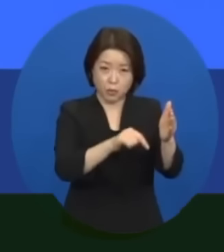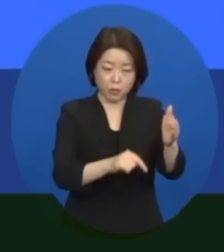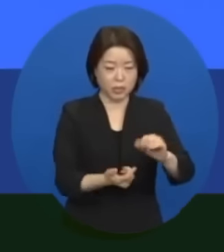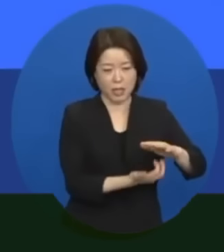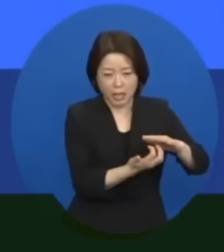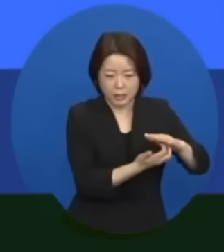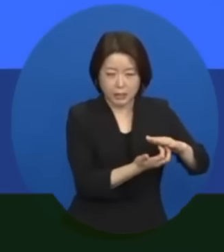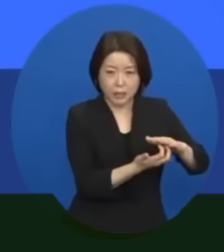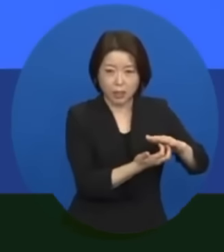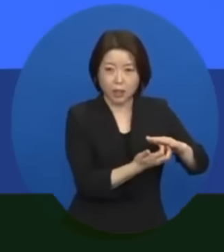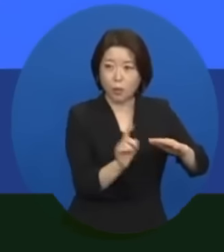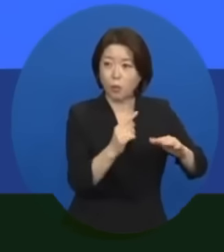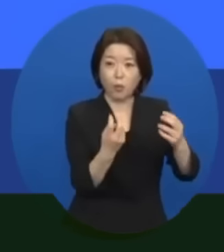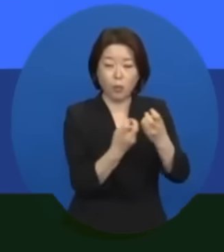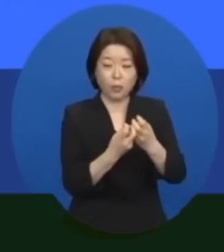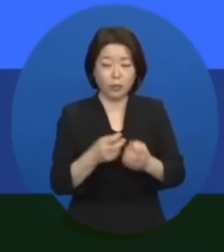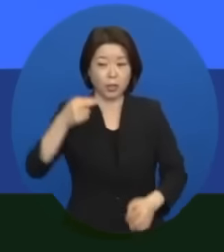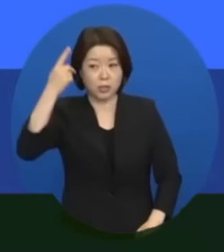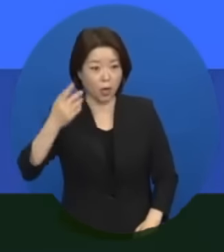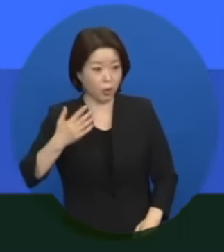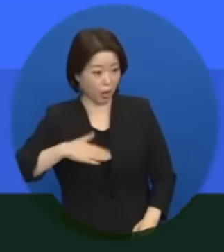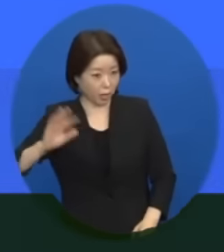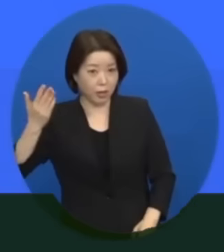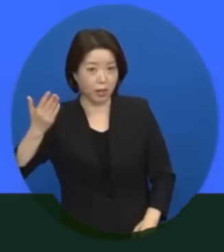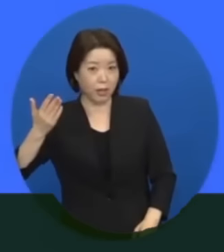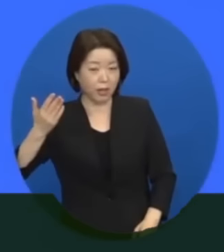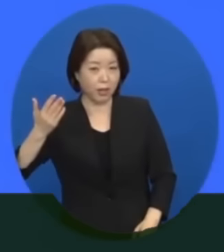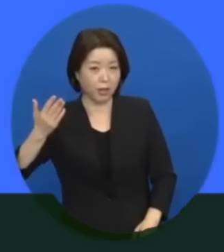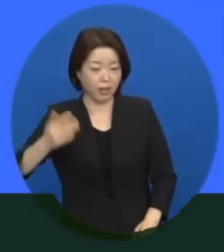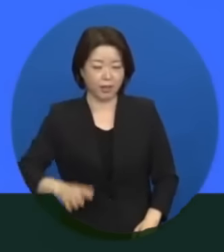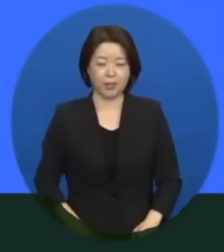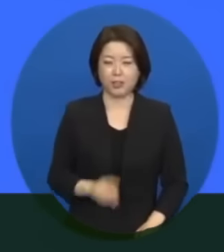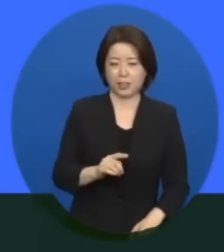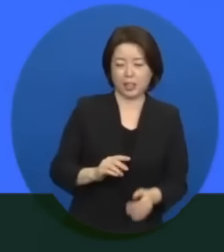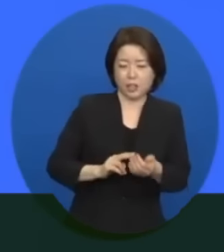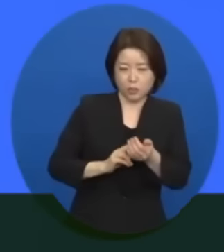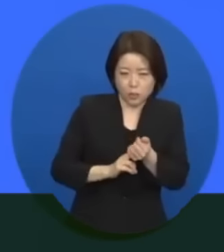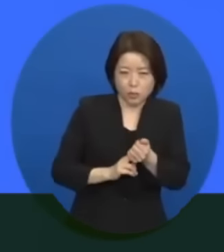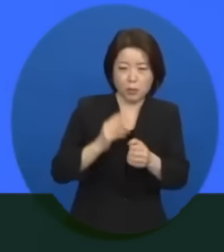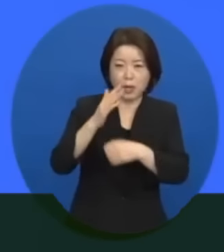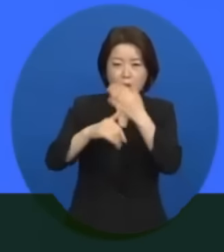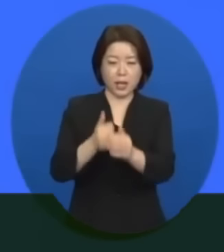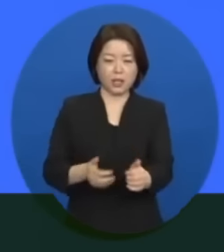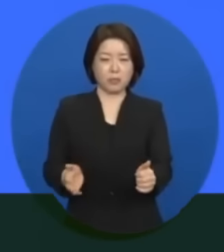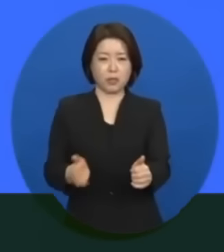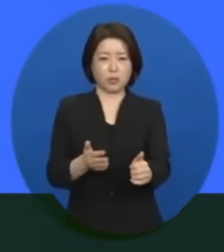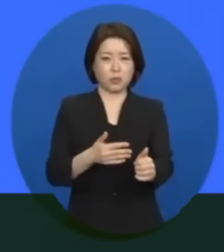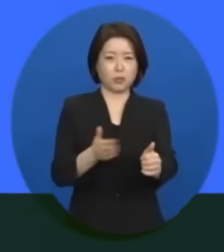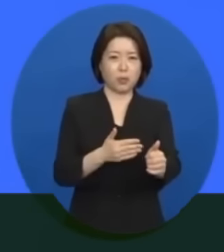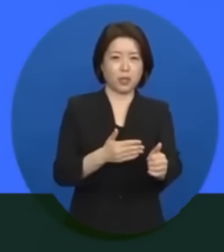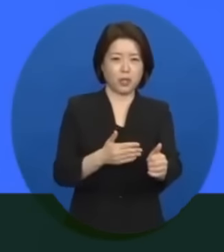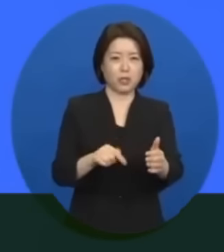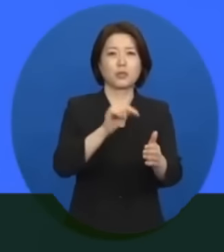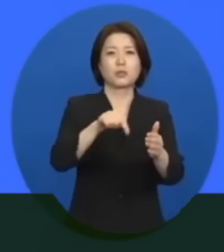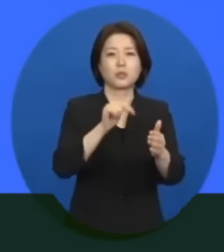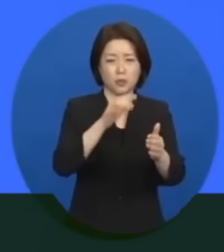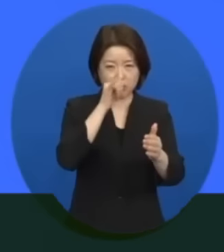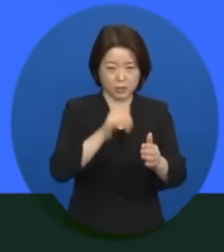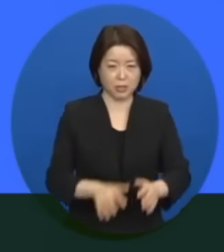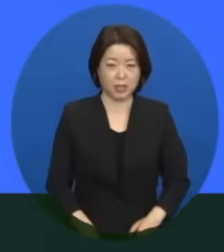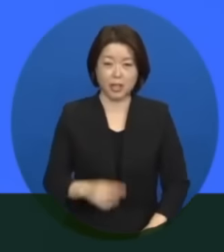개교가 어떻게 사울에게 알려졌을 이건 모르죠 근데 숨겨진 하나님의 섭리적 길이죠 그 위기를